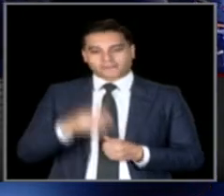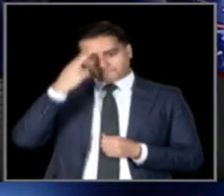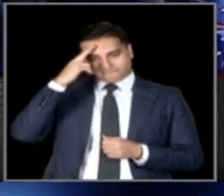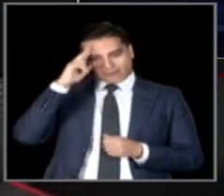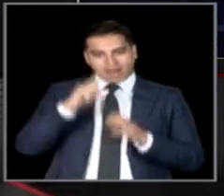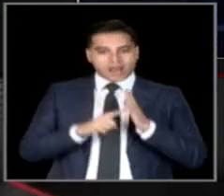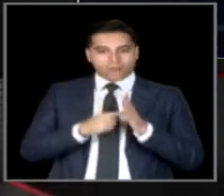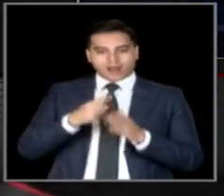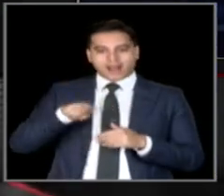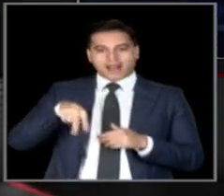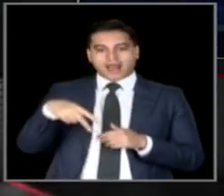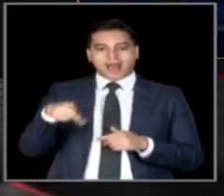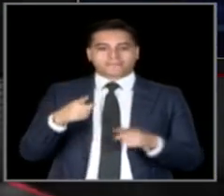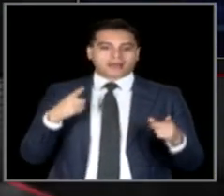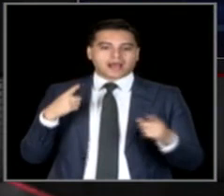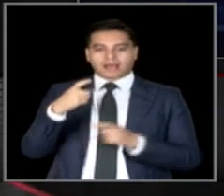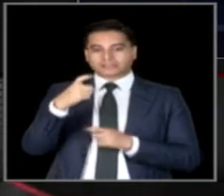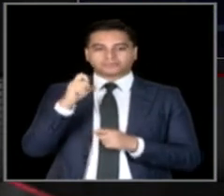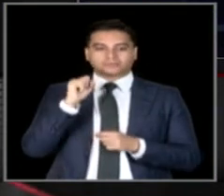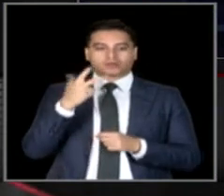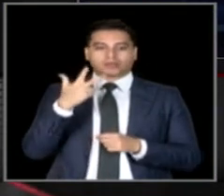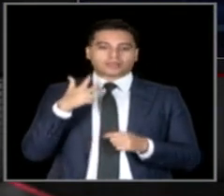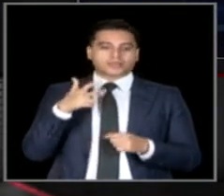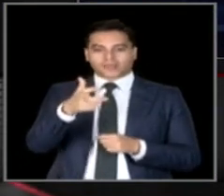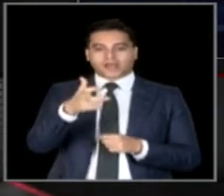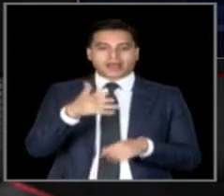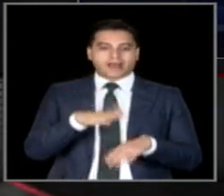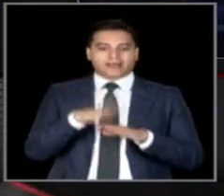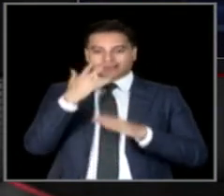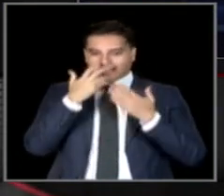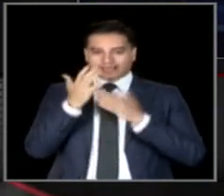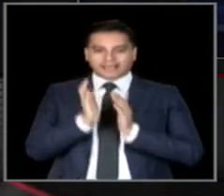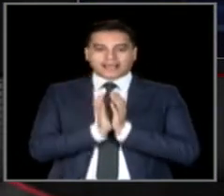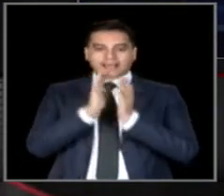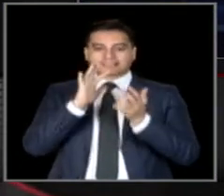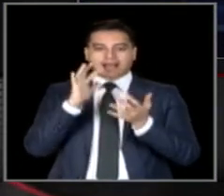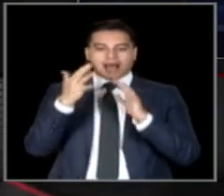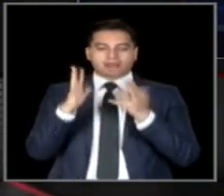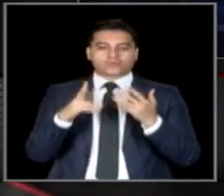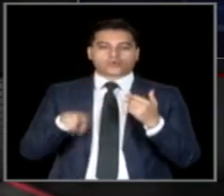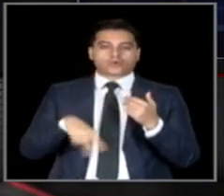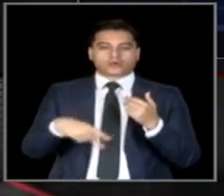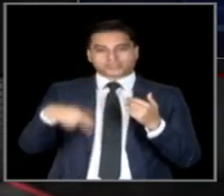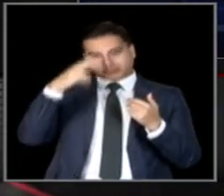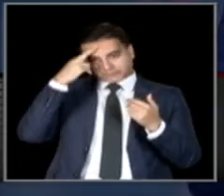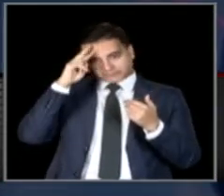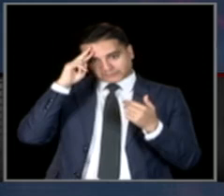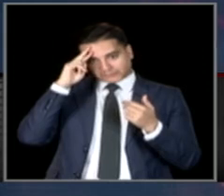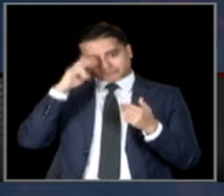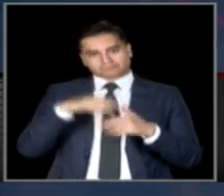من هو اول لاعب سجل سوبر هاتريك في تاريخ كاس العالم لكره